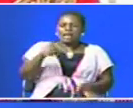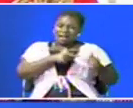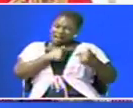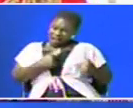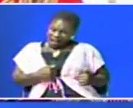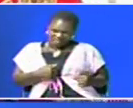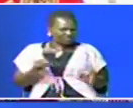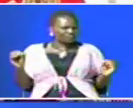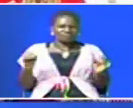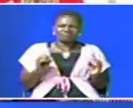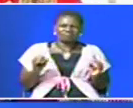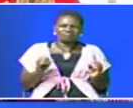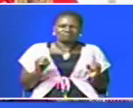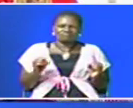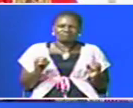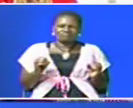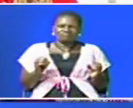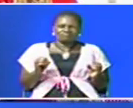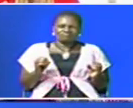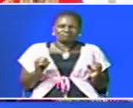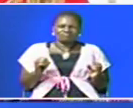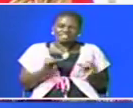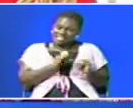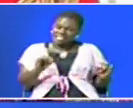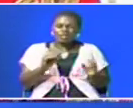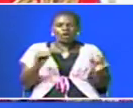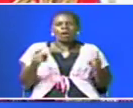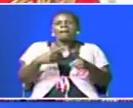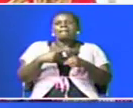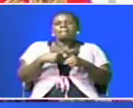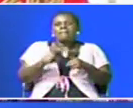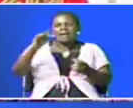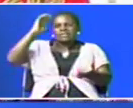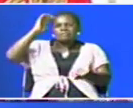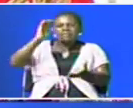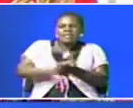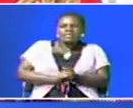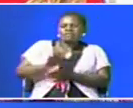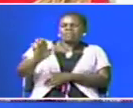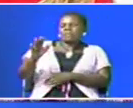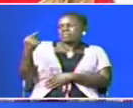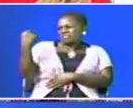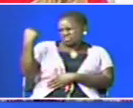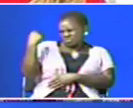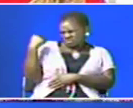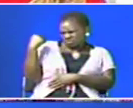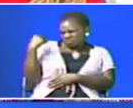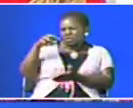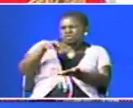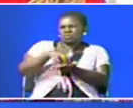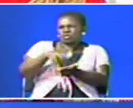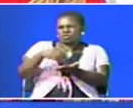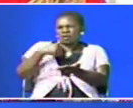yake yeye ikiwa iko salama ama iko sawa, isipokuwa imani yake aijua yeye mwenyewe. Kwa sababu juzi tu tulikuwa na kisa cha